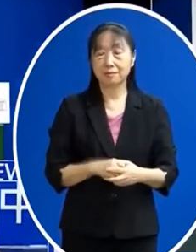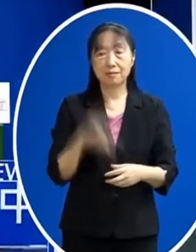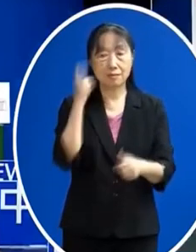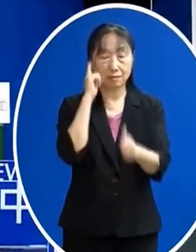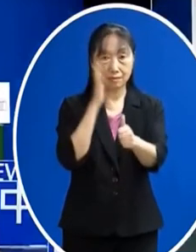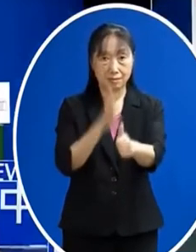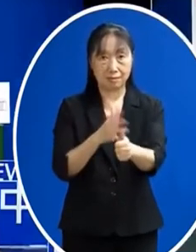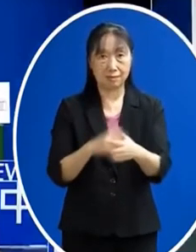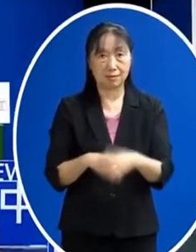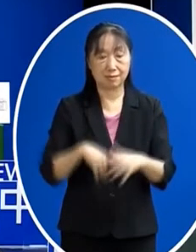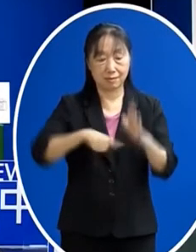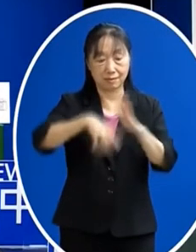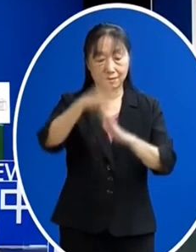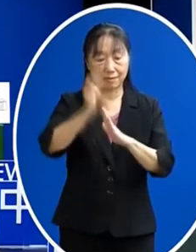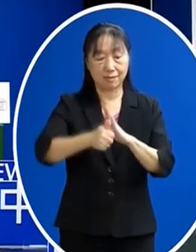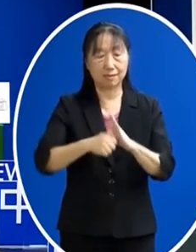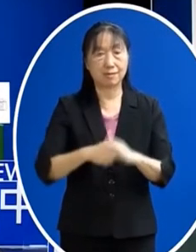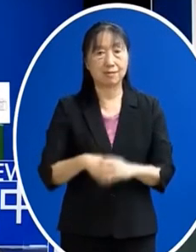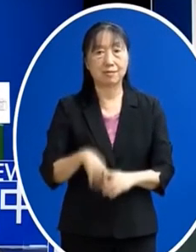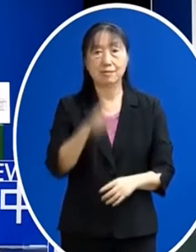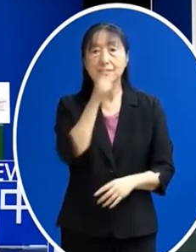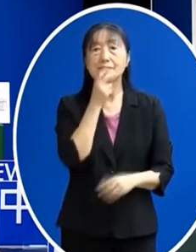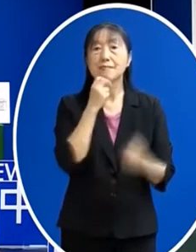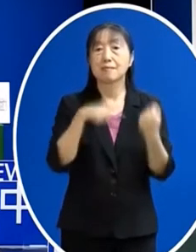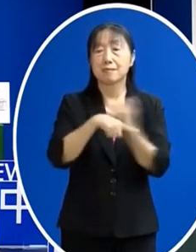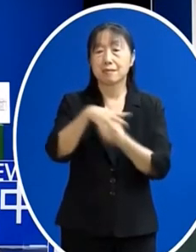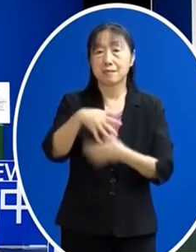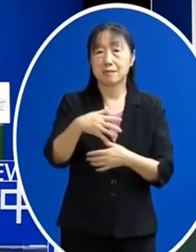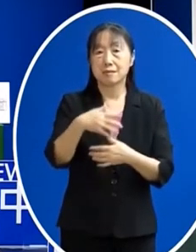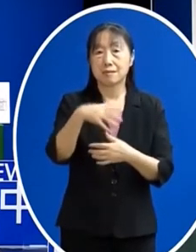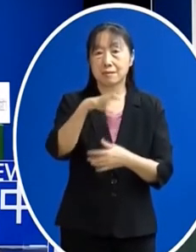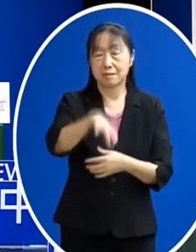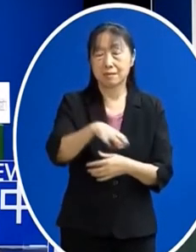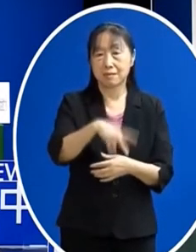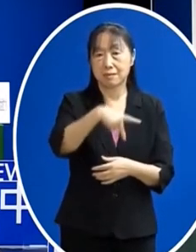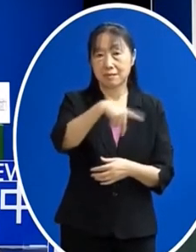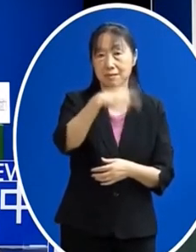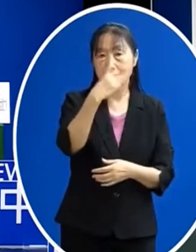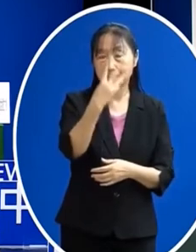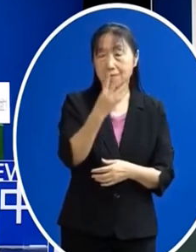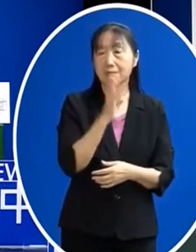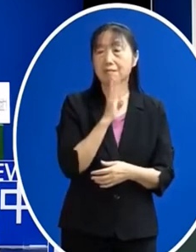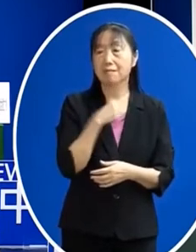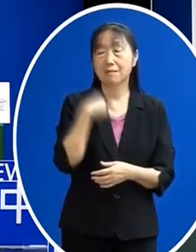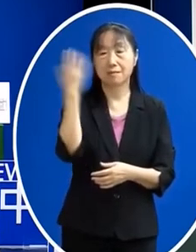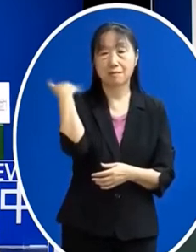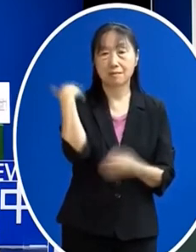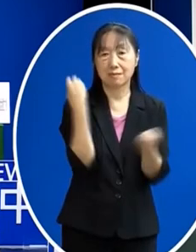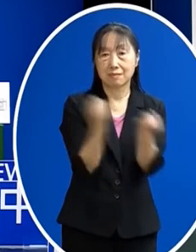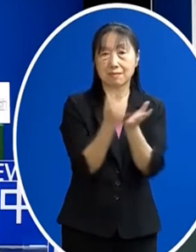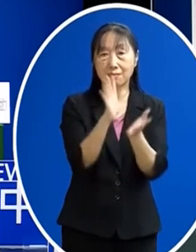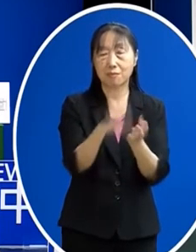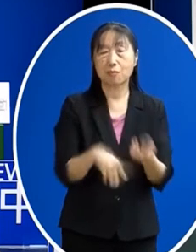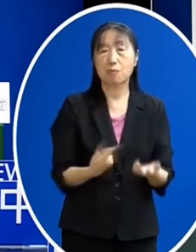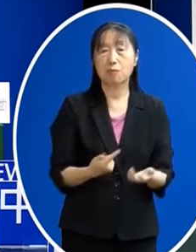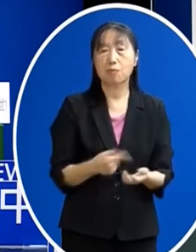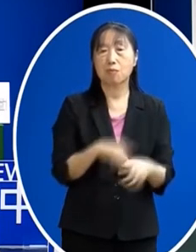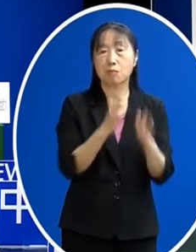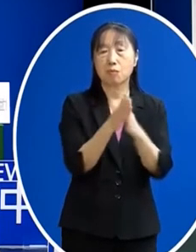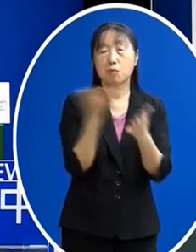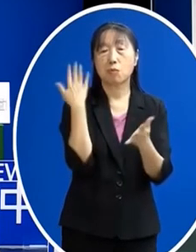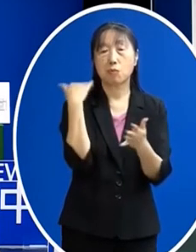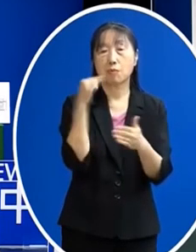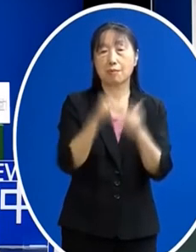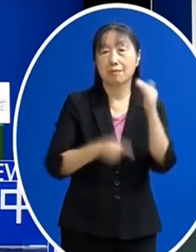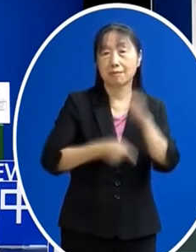想要请教一下院长，就是中研院的 P3 实验室之前也有发生基因体中心跟生医所的使用违规的问题，还有